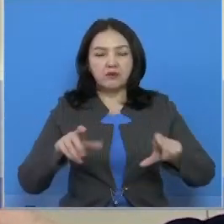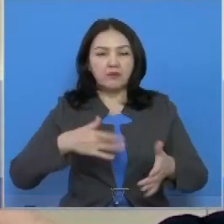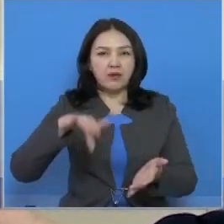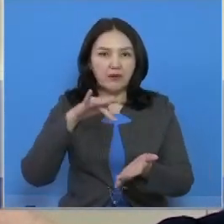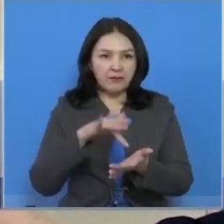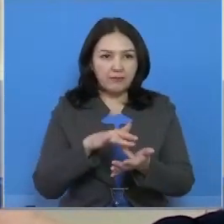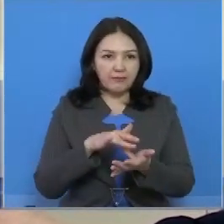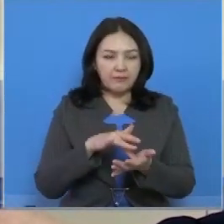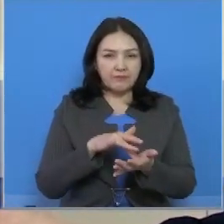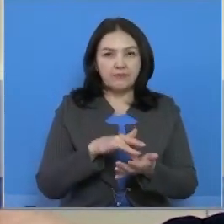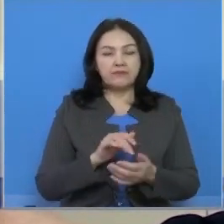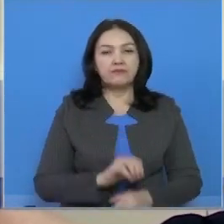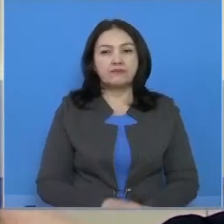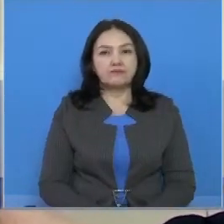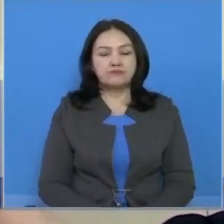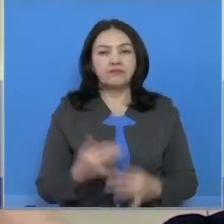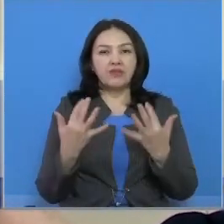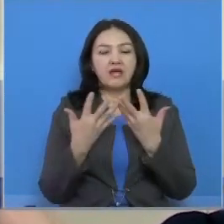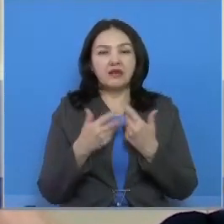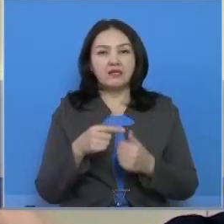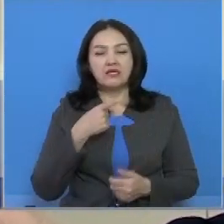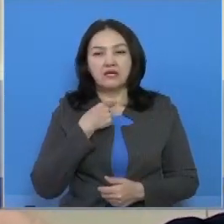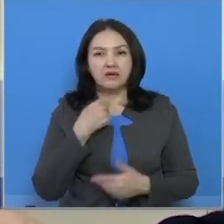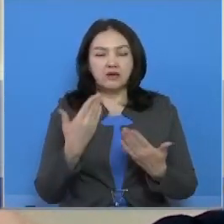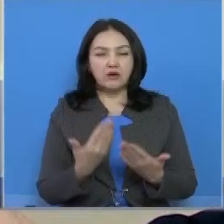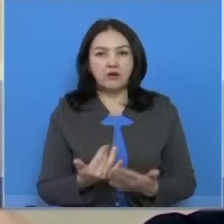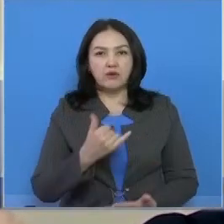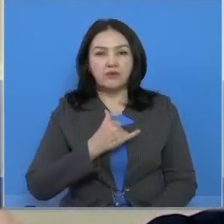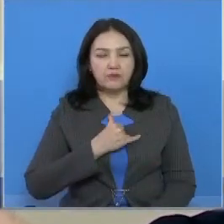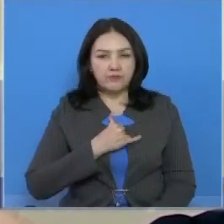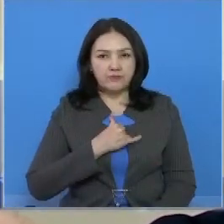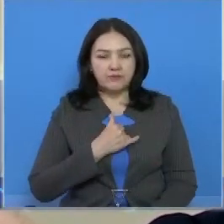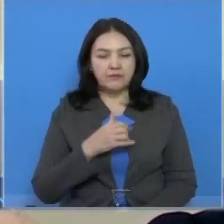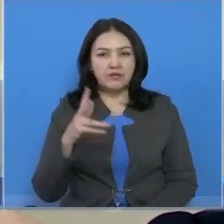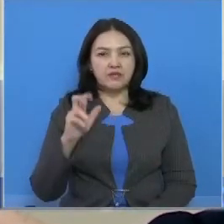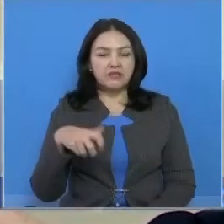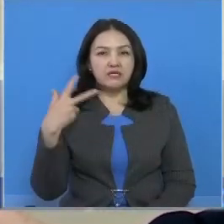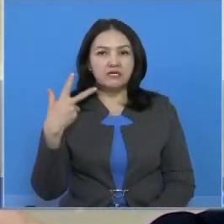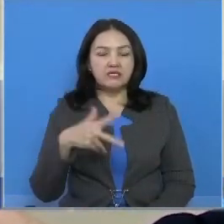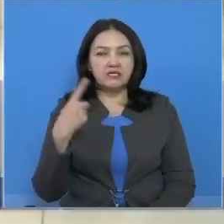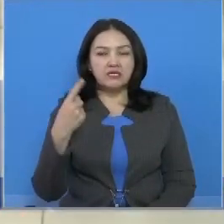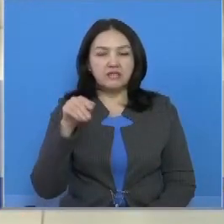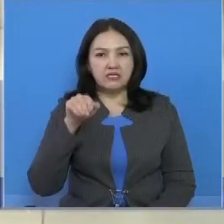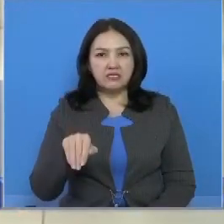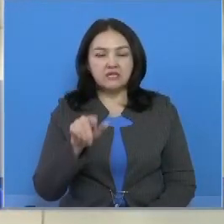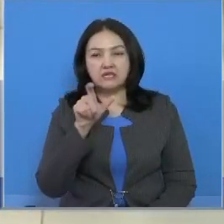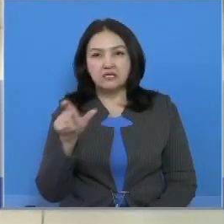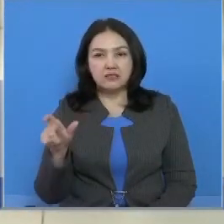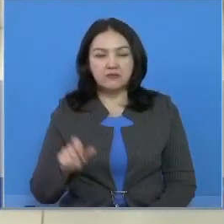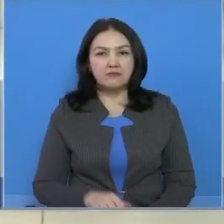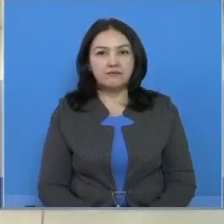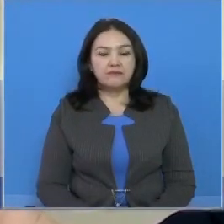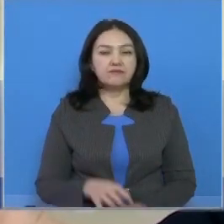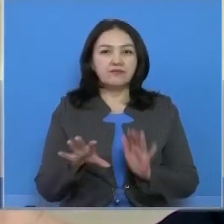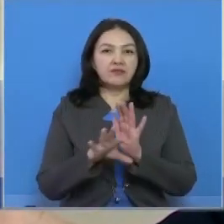городу количество голосуем населения у нас 331 тысяча человек почти